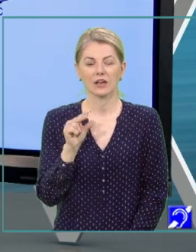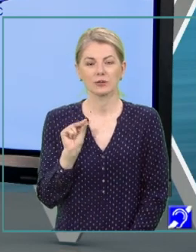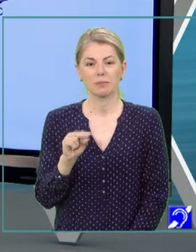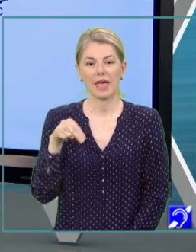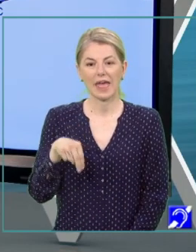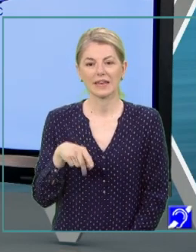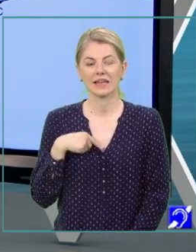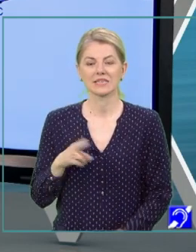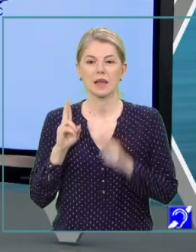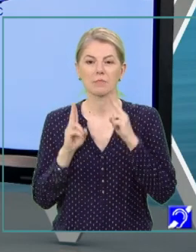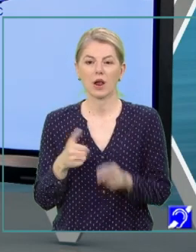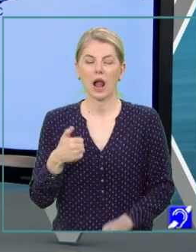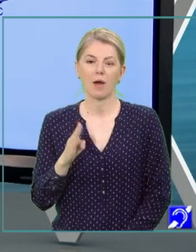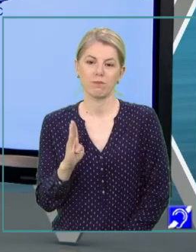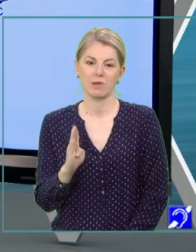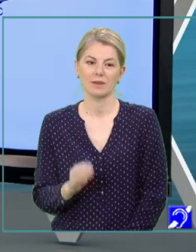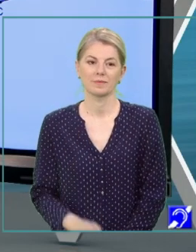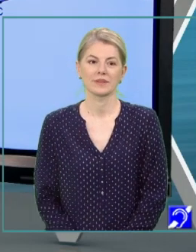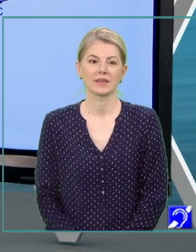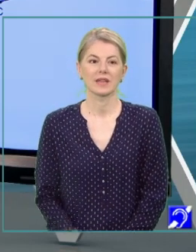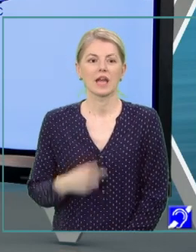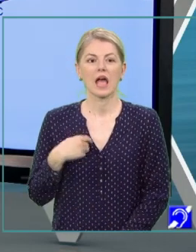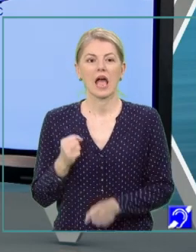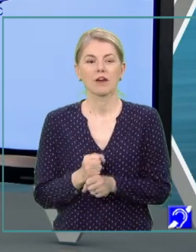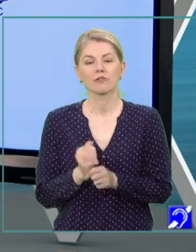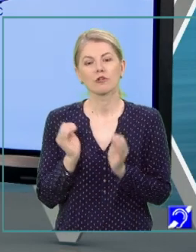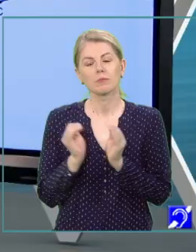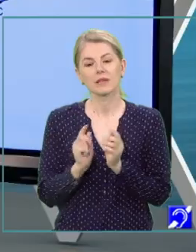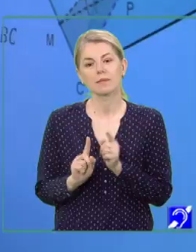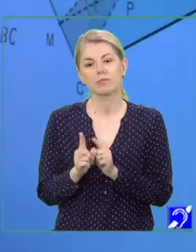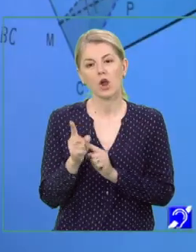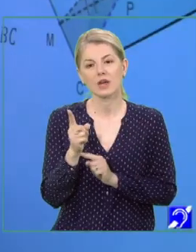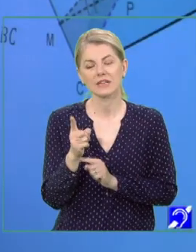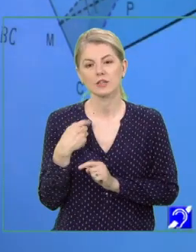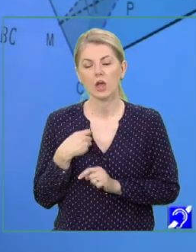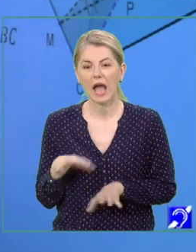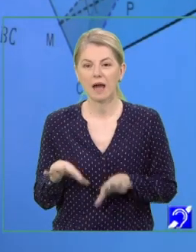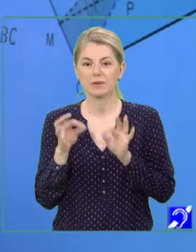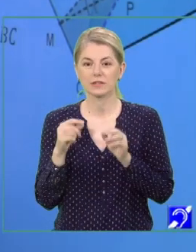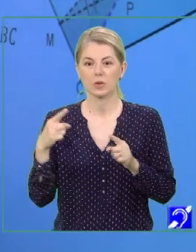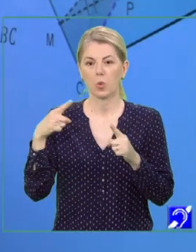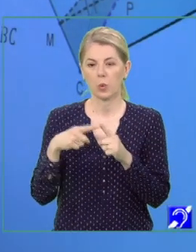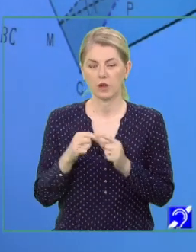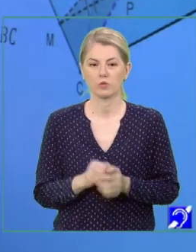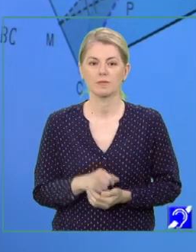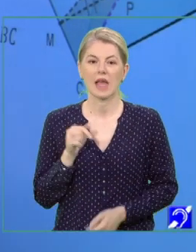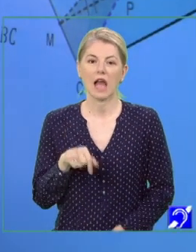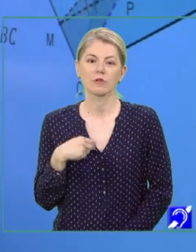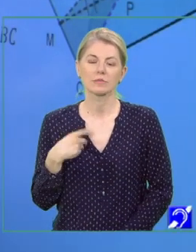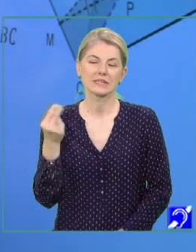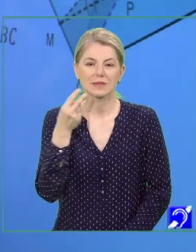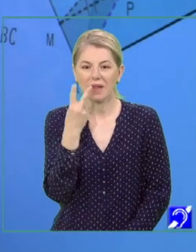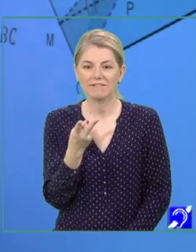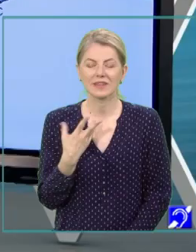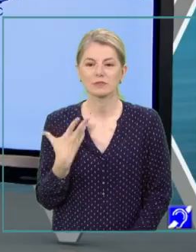PN este paralel cu AB. Deci am făcut un mic progres și anume am identificat unghiul. Acum ia să mai